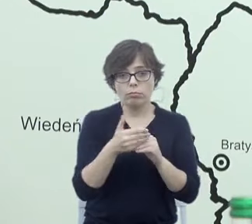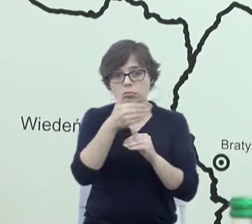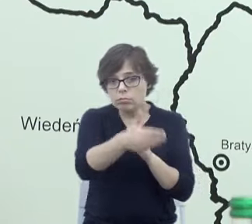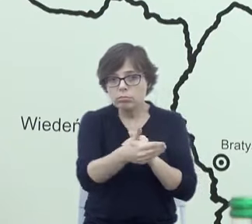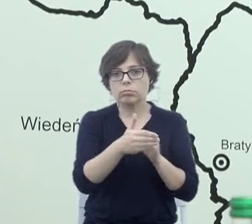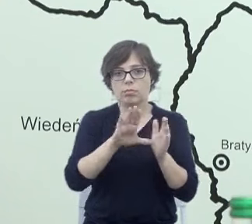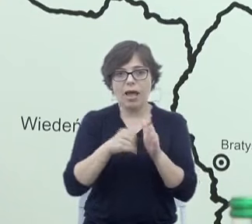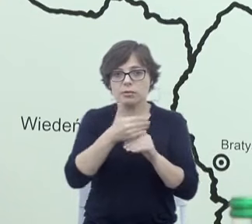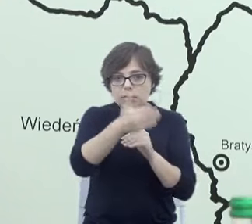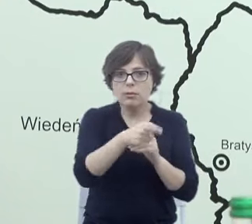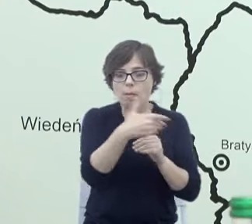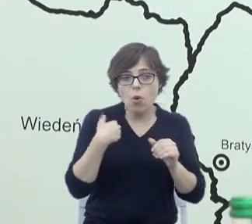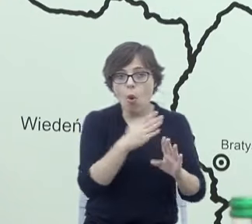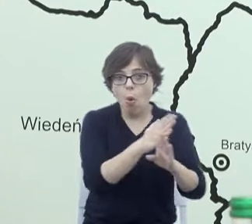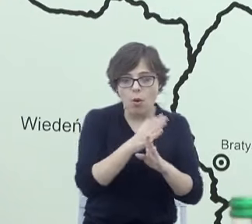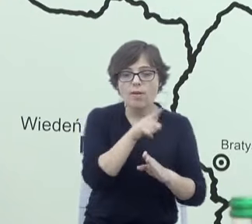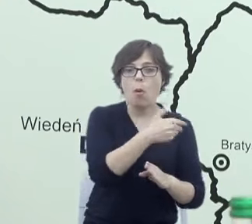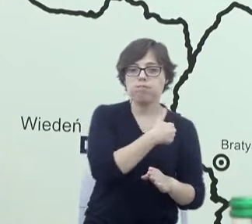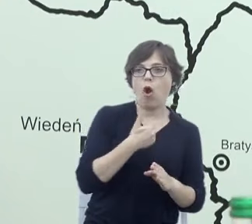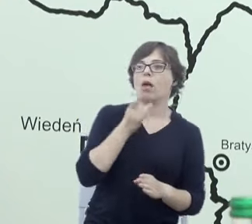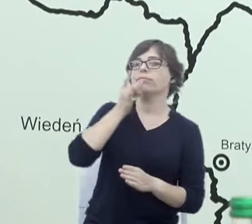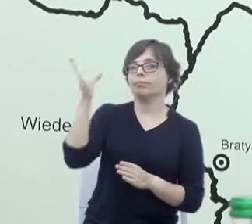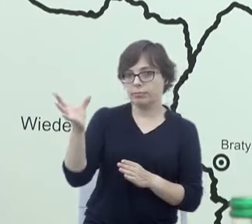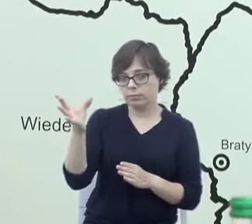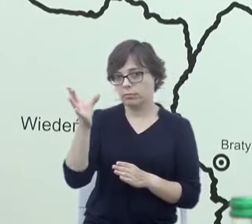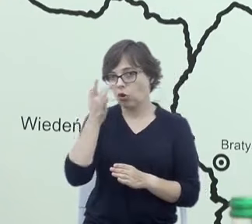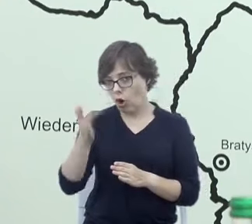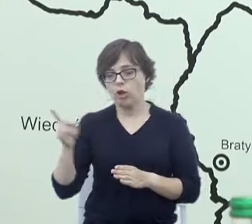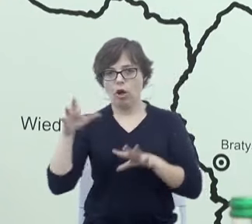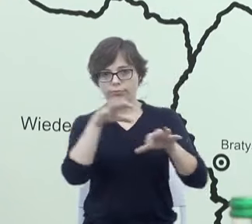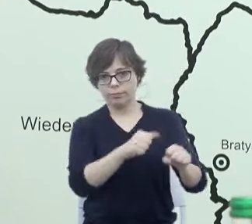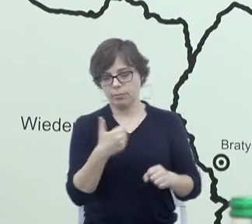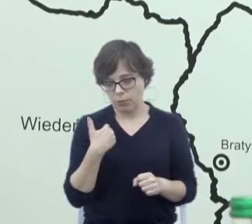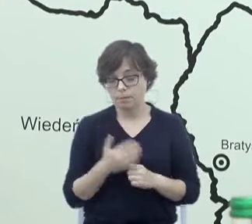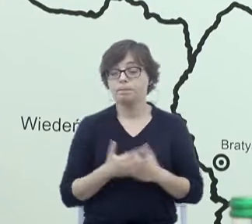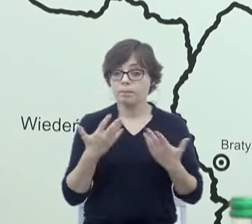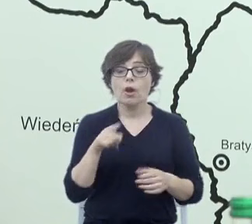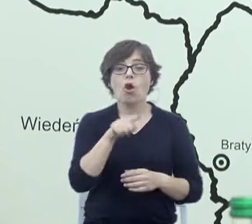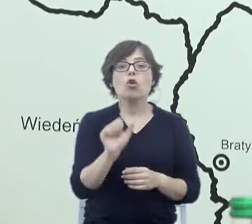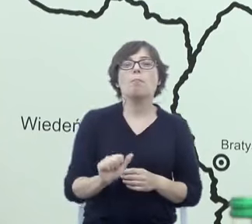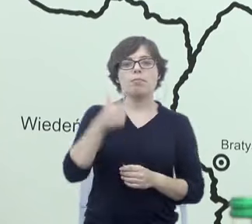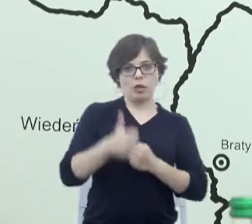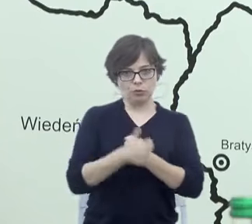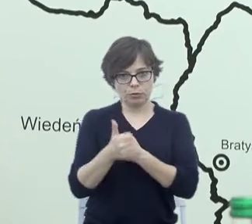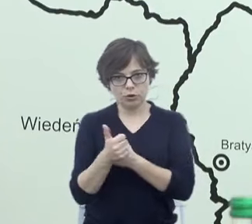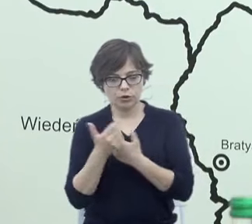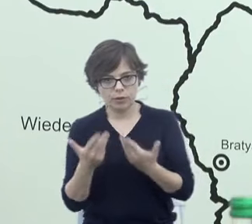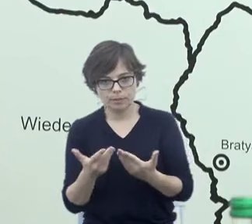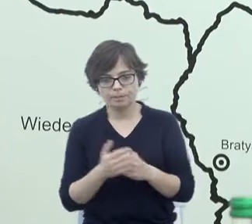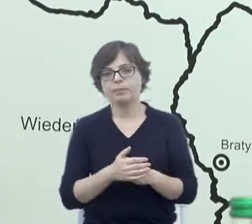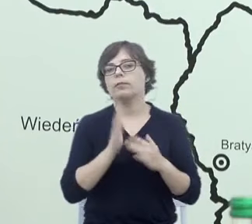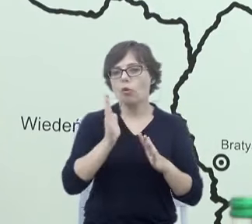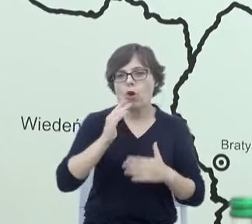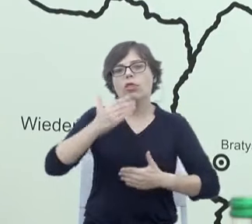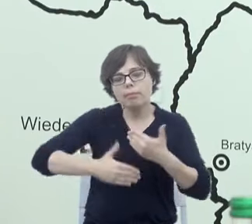i organizowała. I ten cały splot, to była pierwsza taka, jak gdyby splot przyczyn, no i później